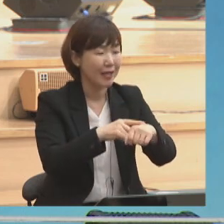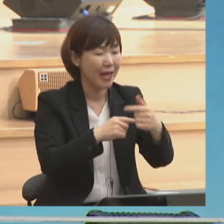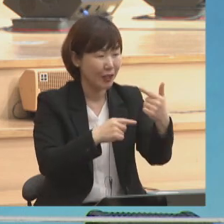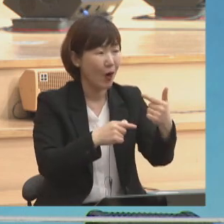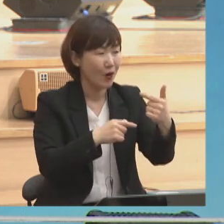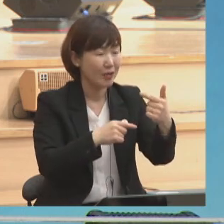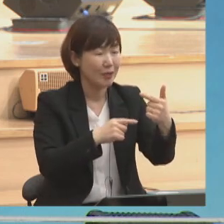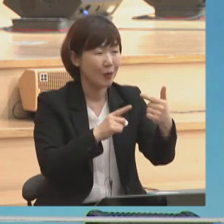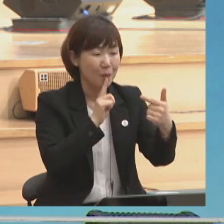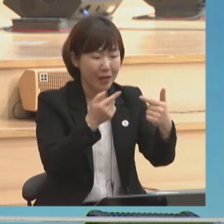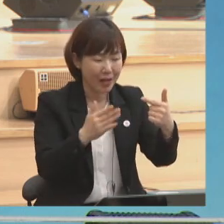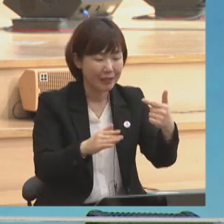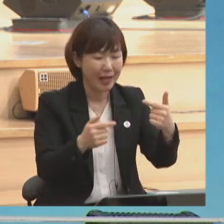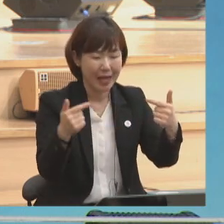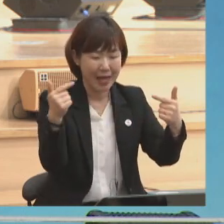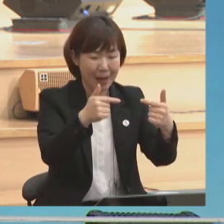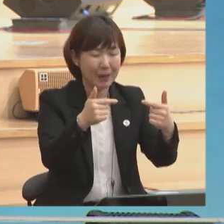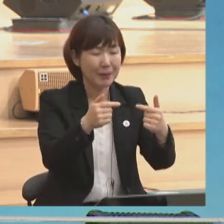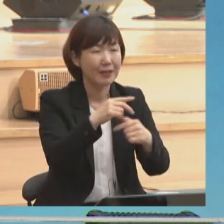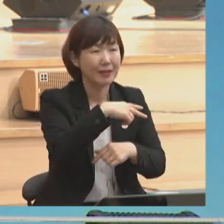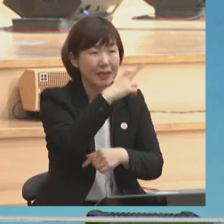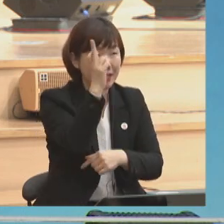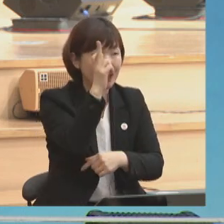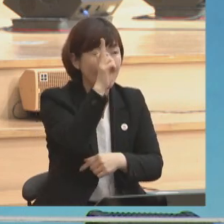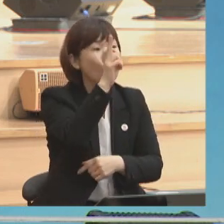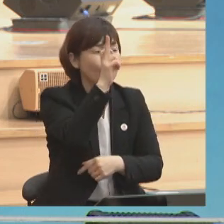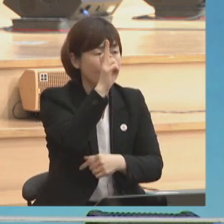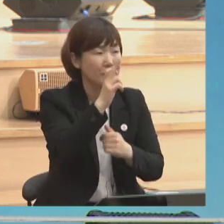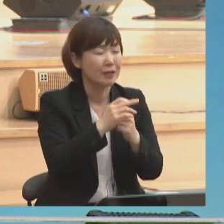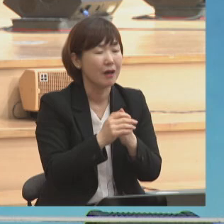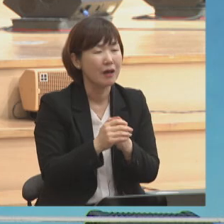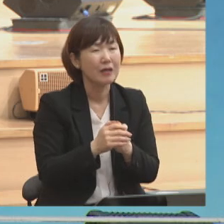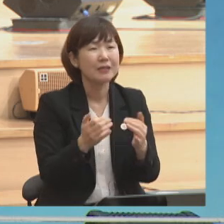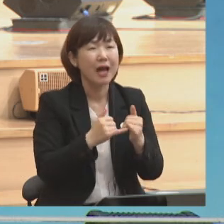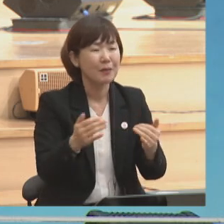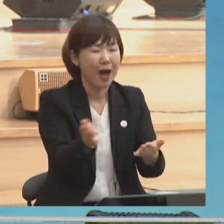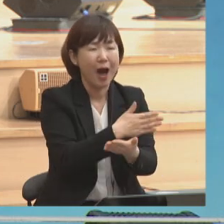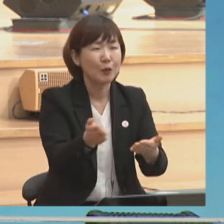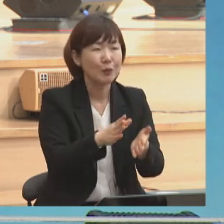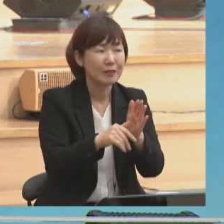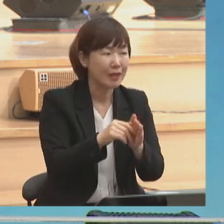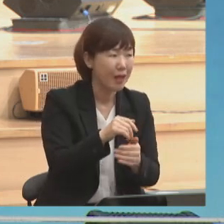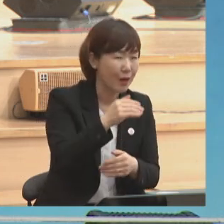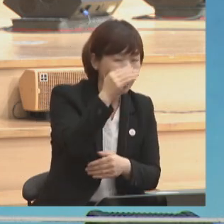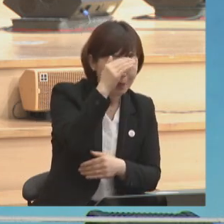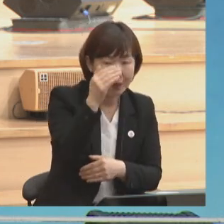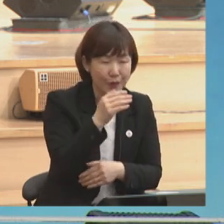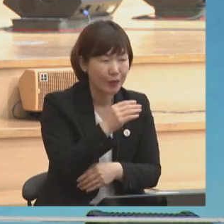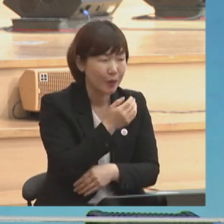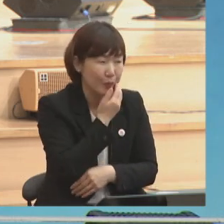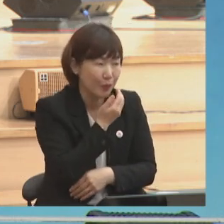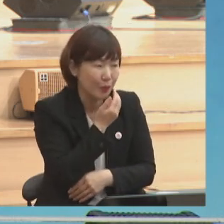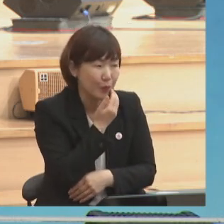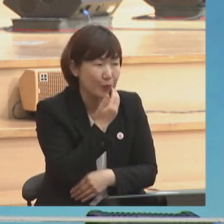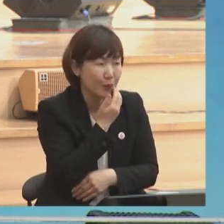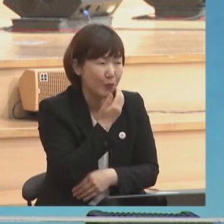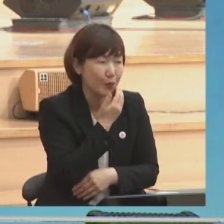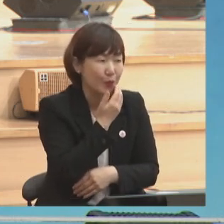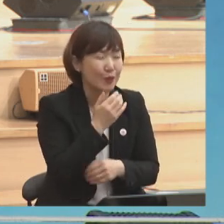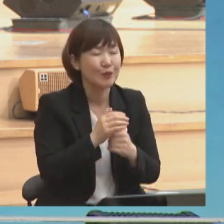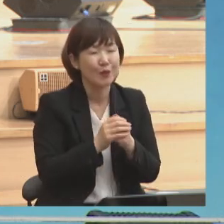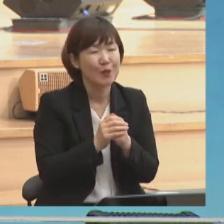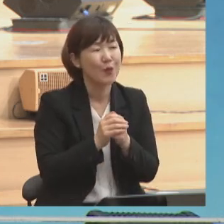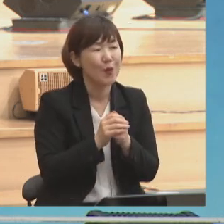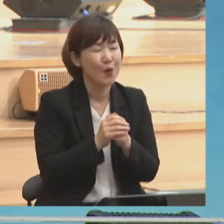얘기해요. 그만큼 사람들의 눈을 피하고 싶었던 거예요. 여러분 나중에 나옵니다만은 이 여인은 결혼을 5번이나 했어요.